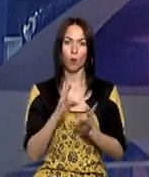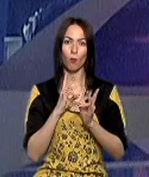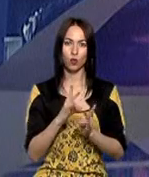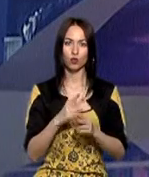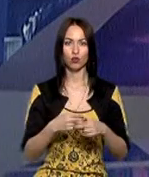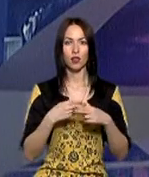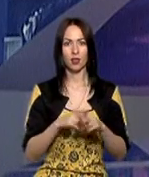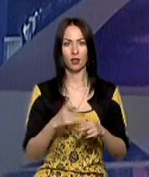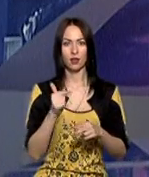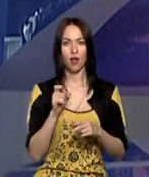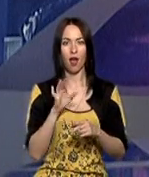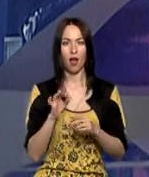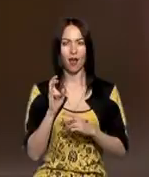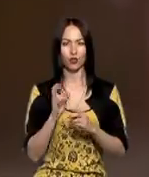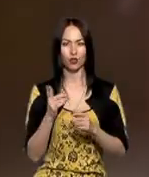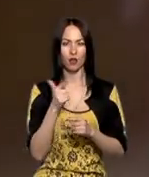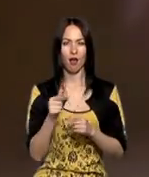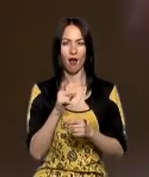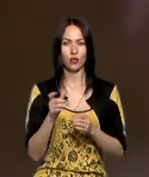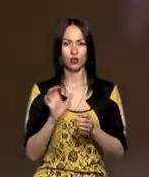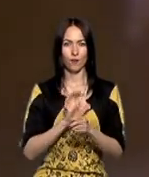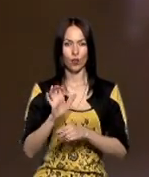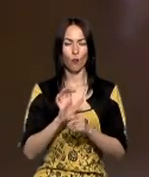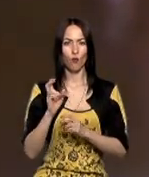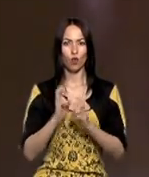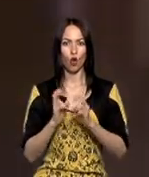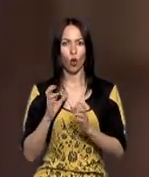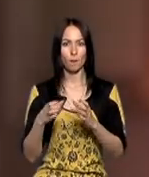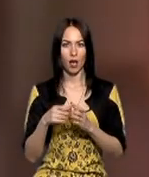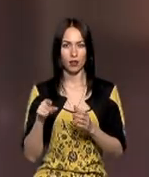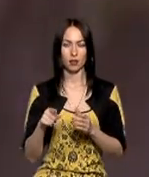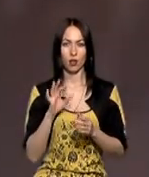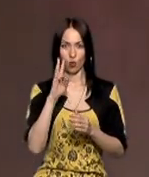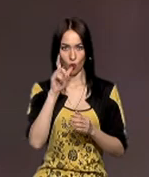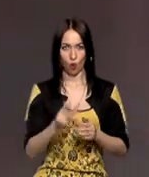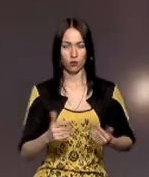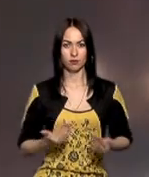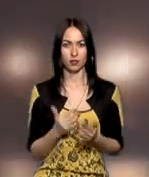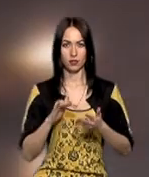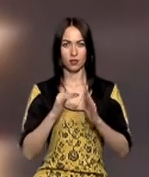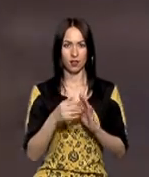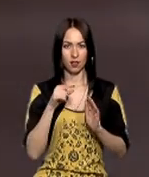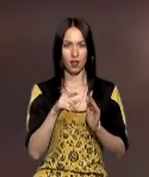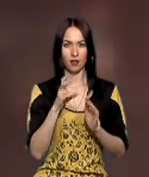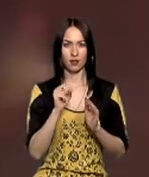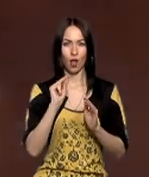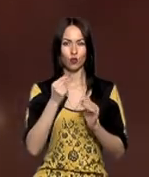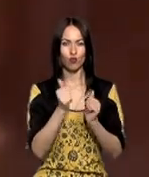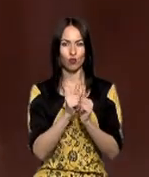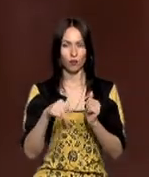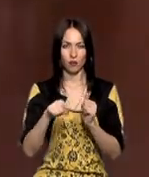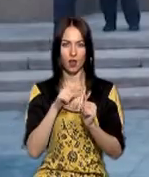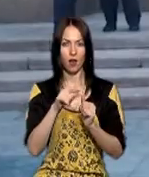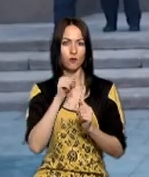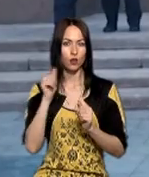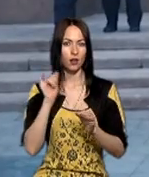пошкодження техніки газовидобувної компанії. Олексанян – мешканець села Заудя на Чугуївщині. Торік у грудні він підпалив двері